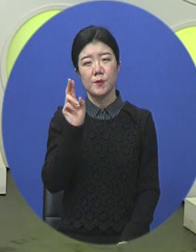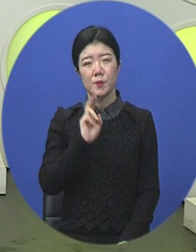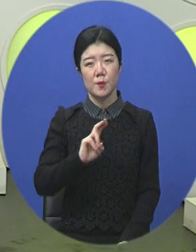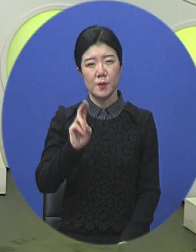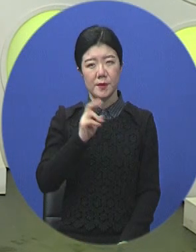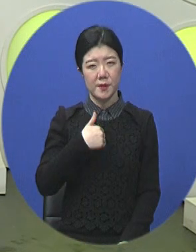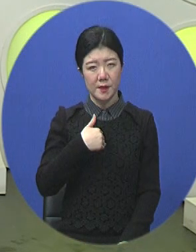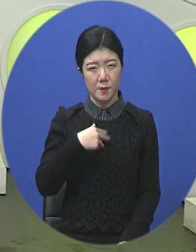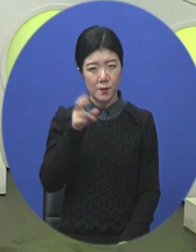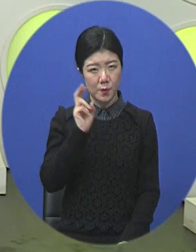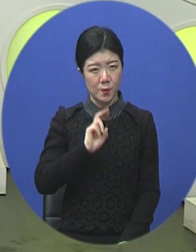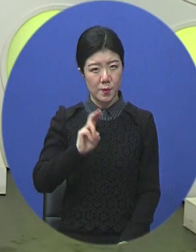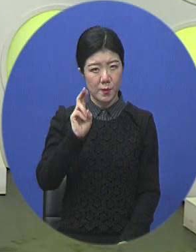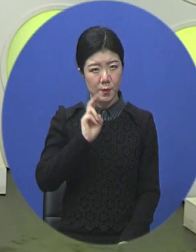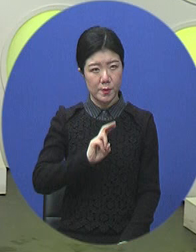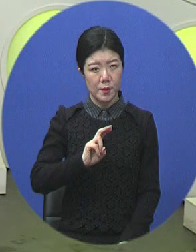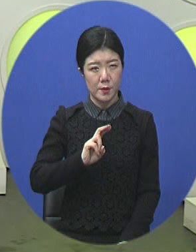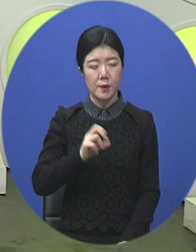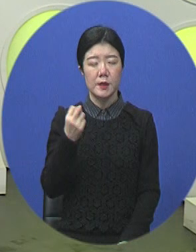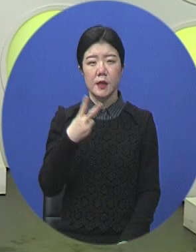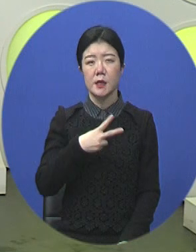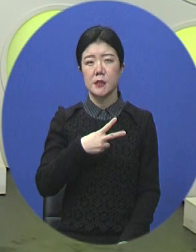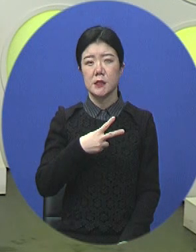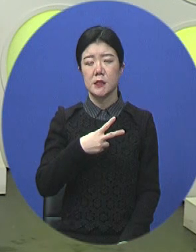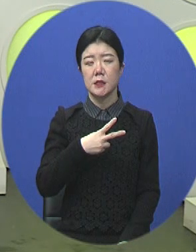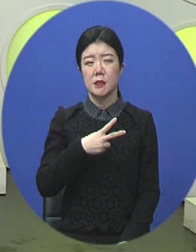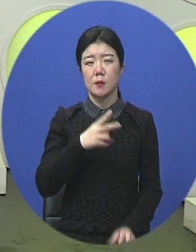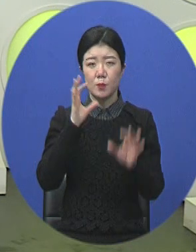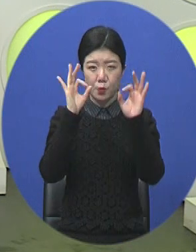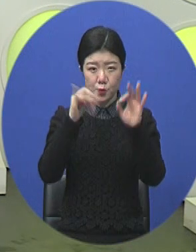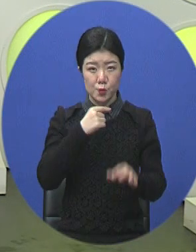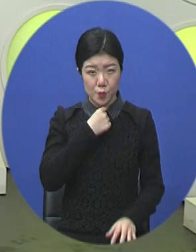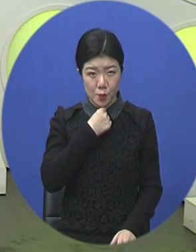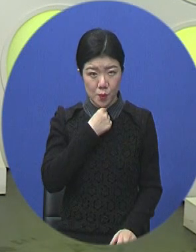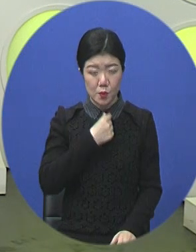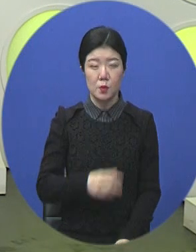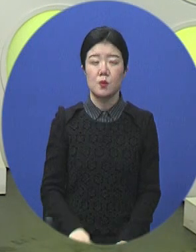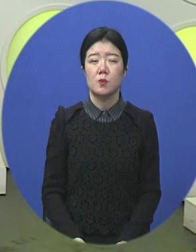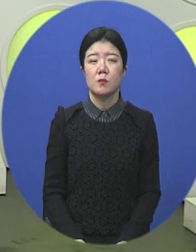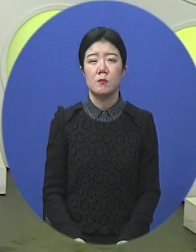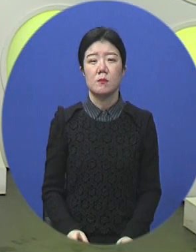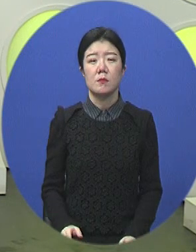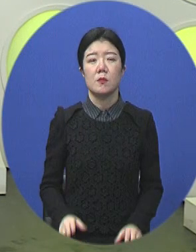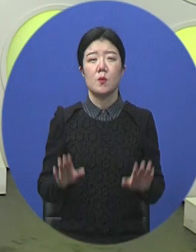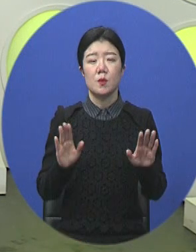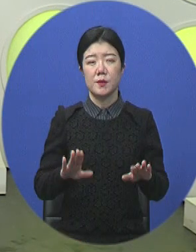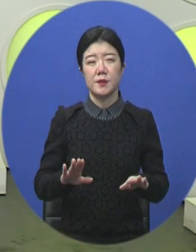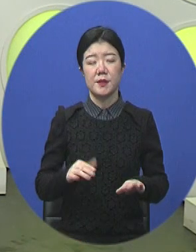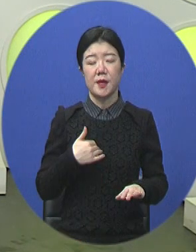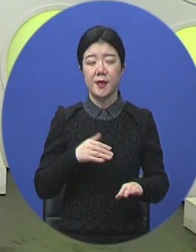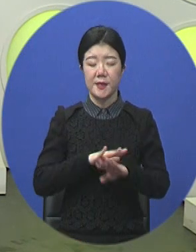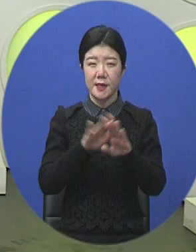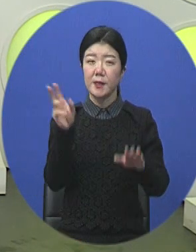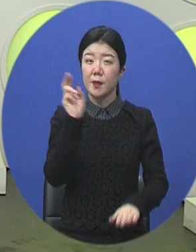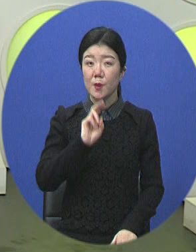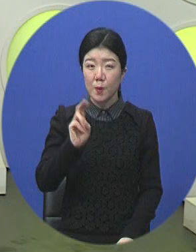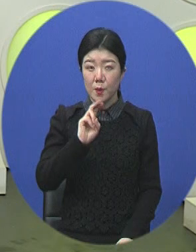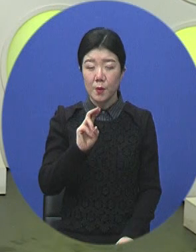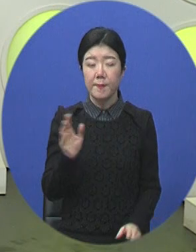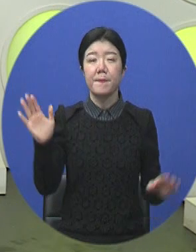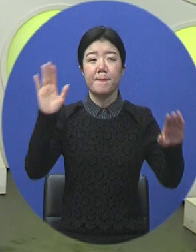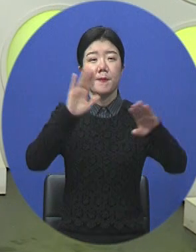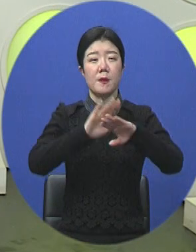노래를 제가 부르면은 반드시 한번 들어보고 싶어요, 그 노래가. 이제 그렇죠, 밤에 그렇죠. 9시에, 오늘 이제 낮에 제가 부르지 않습니까? 그래서 이제